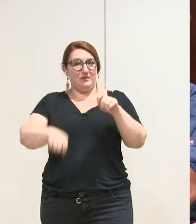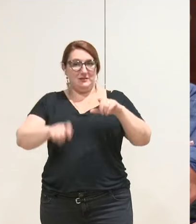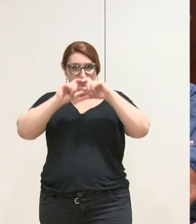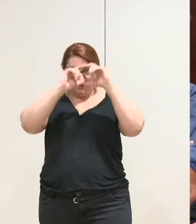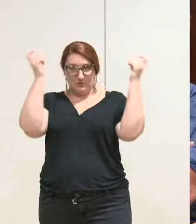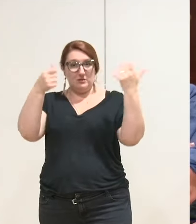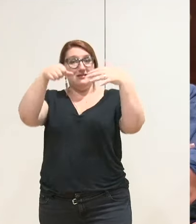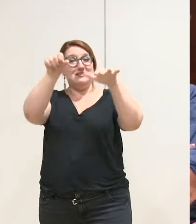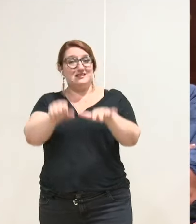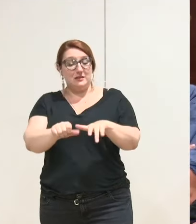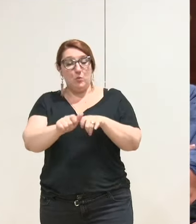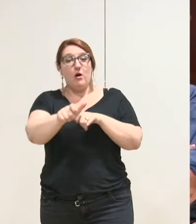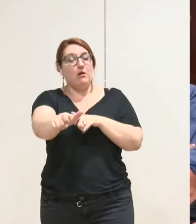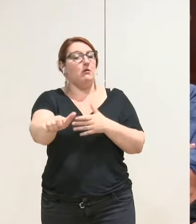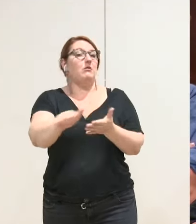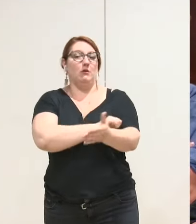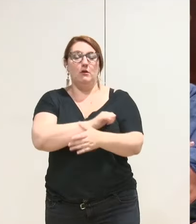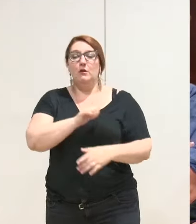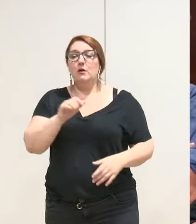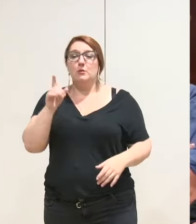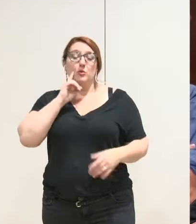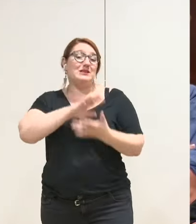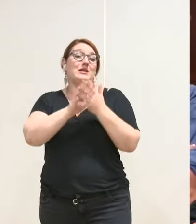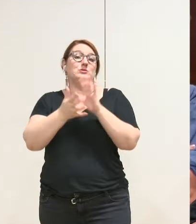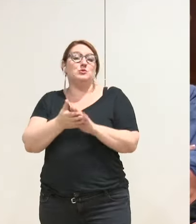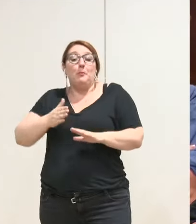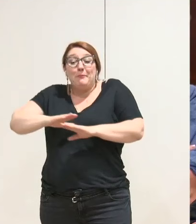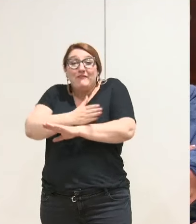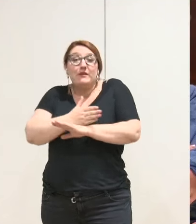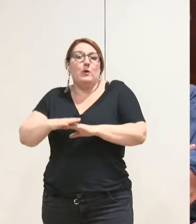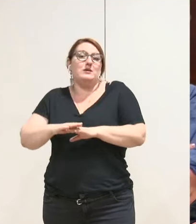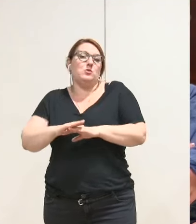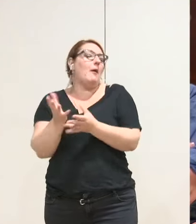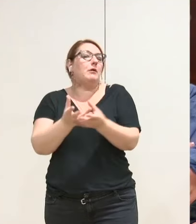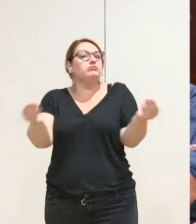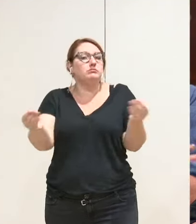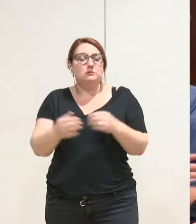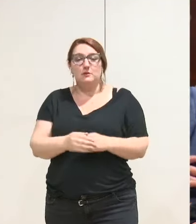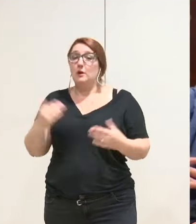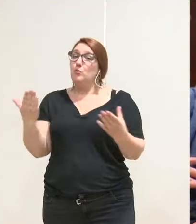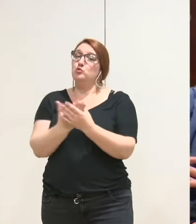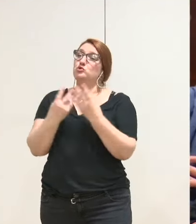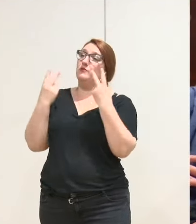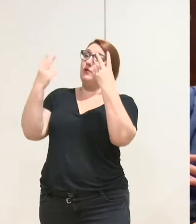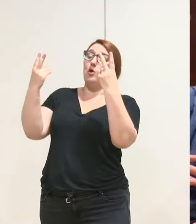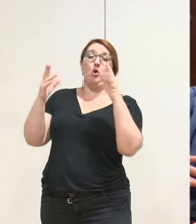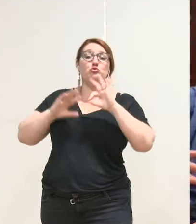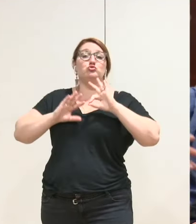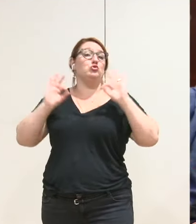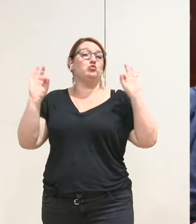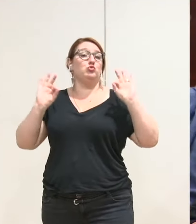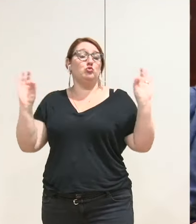s'agit d'une association de préfiguration et donc pour que le dossier soit plus crédible c'est uniquement pour ce motif